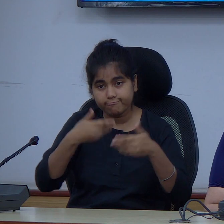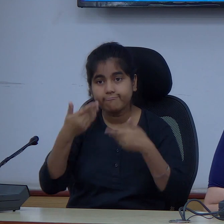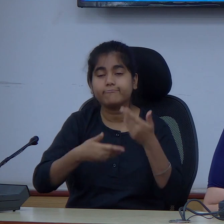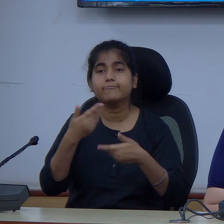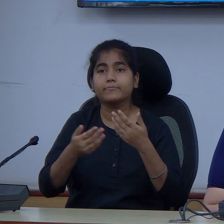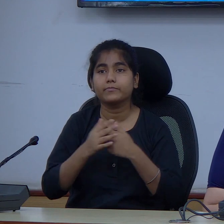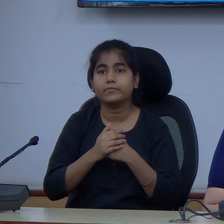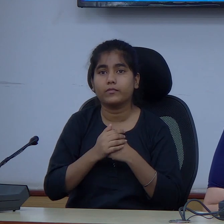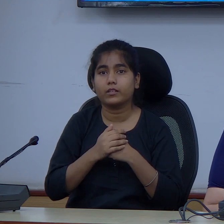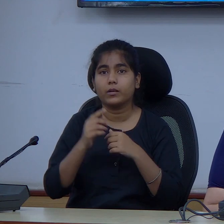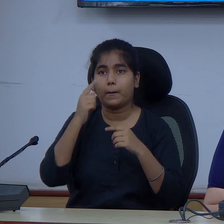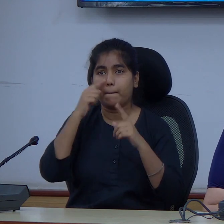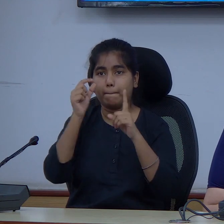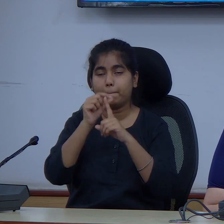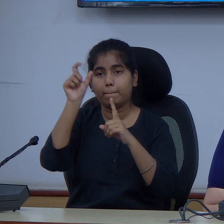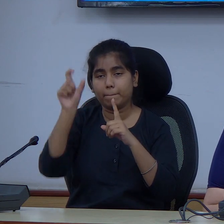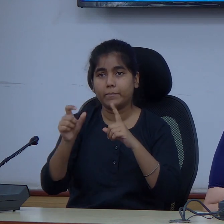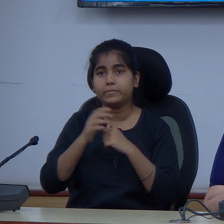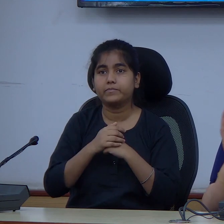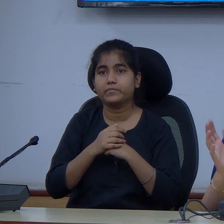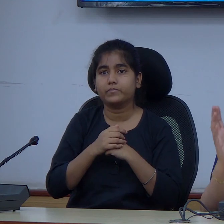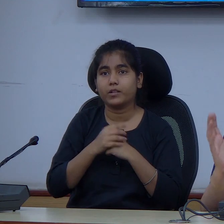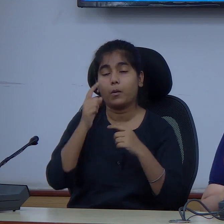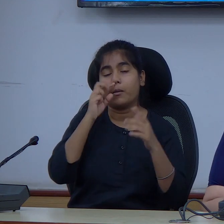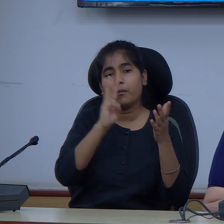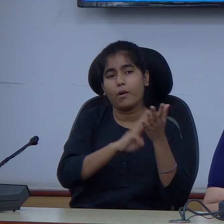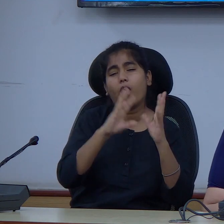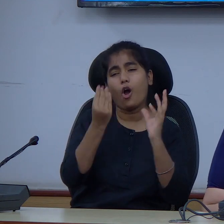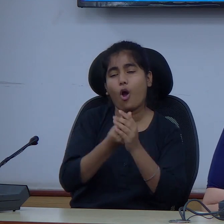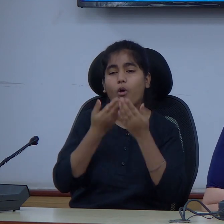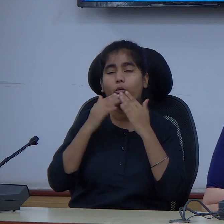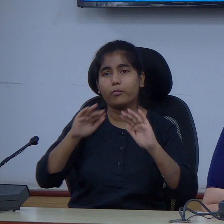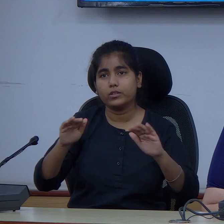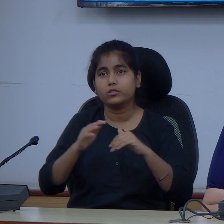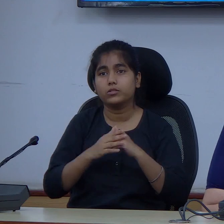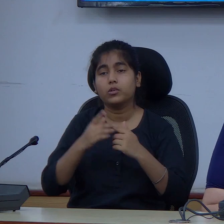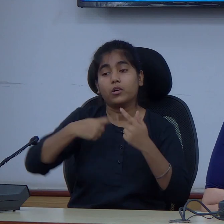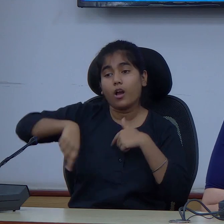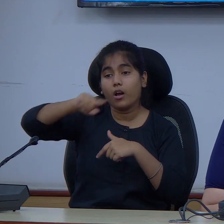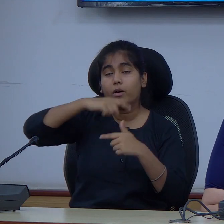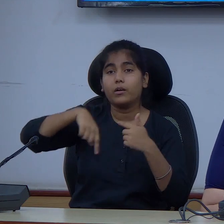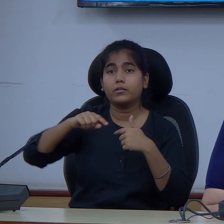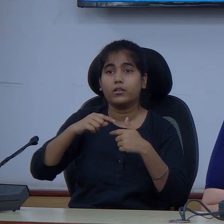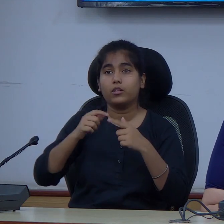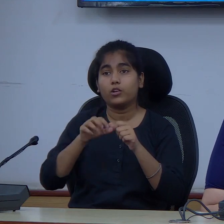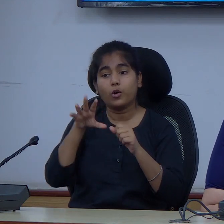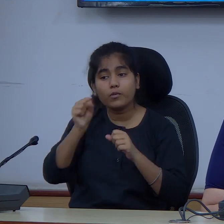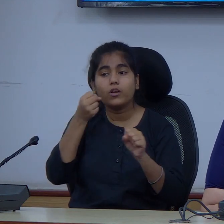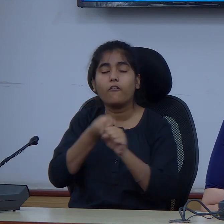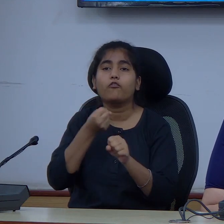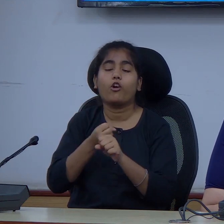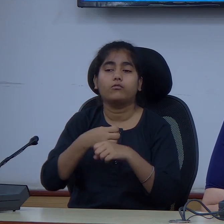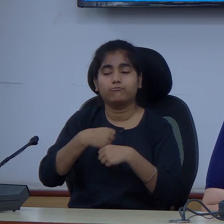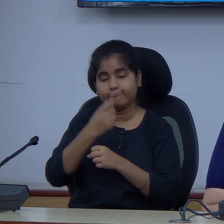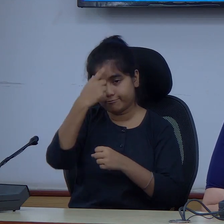बारे में बताती है, और प्रिया को और माया और सारे बच्चों को बोलती हैं कि हमें जो है सुगम्यता